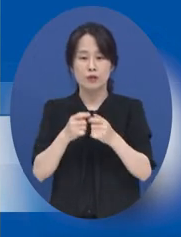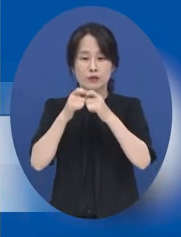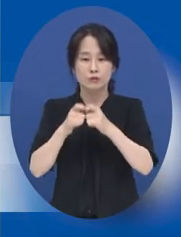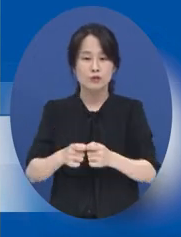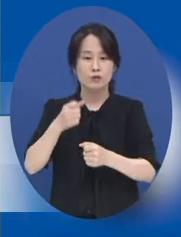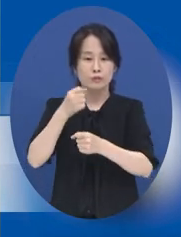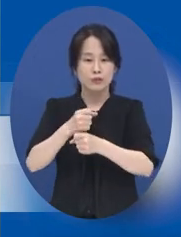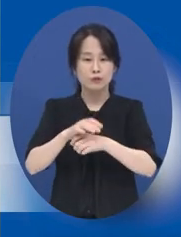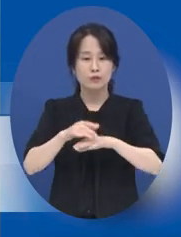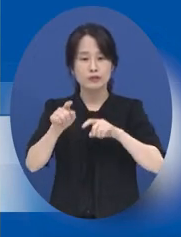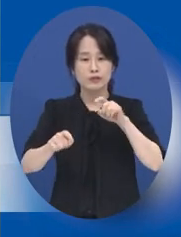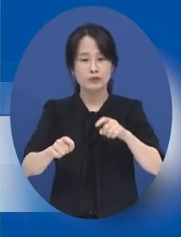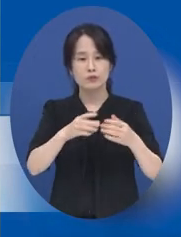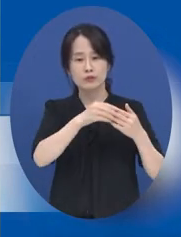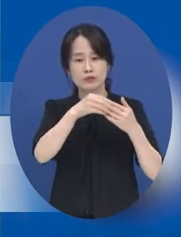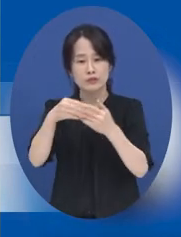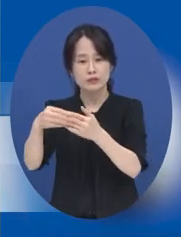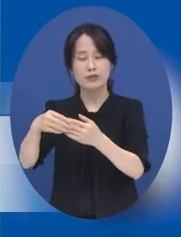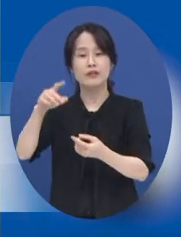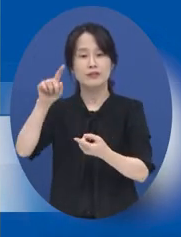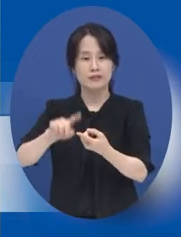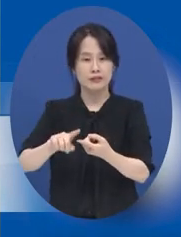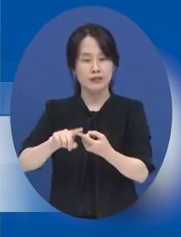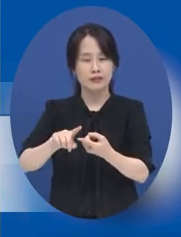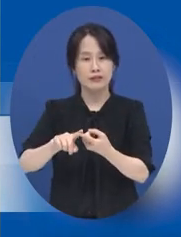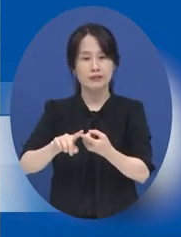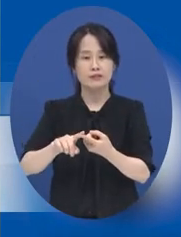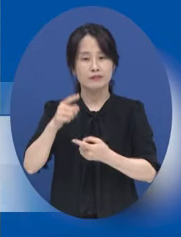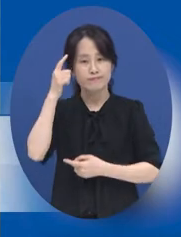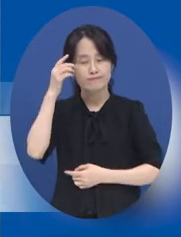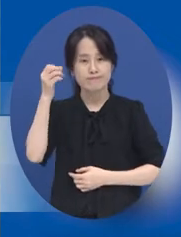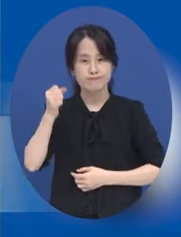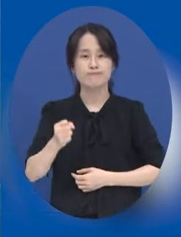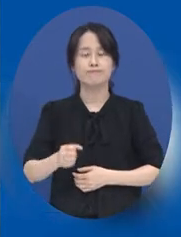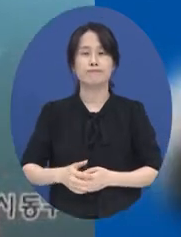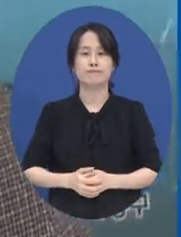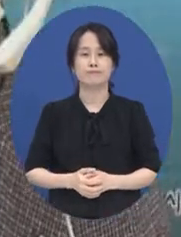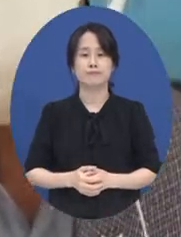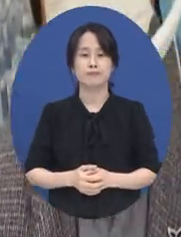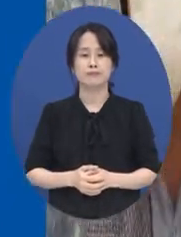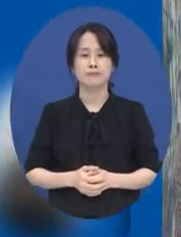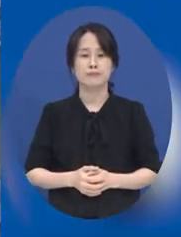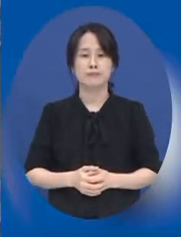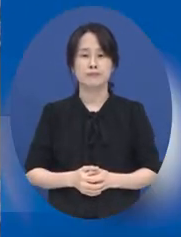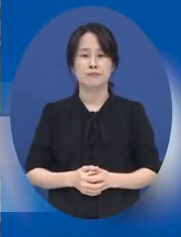구체화하고 실천적으로 선도해 나가는가에 달려 있다고 생각합니다.